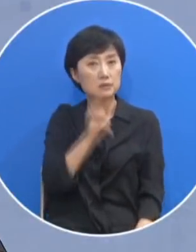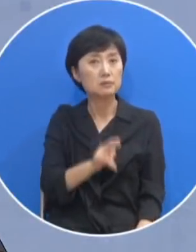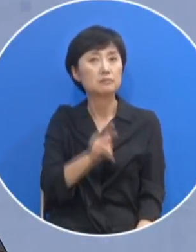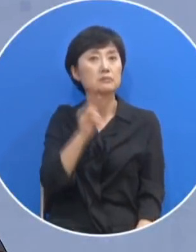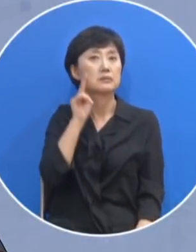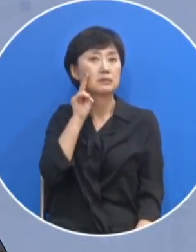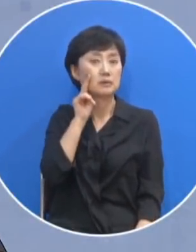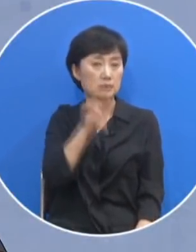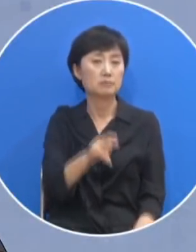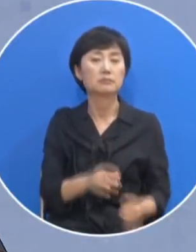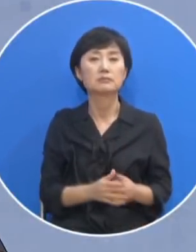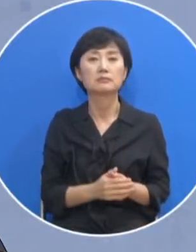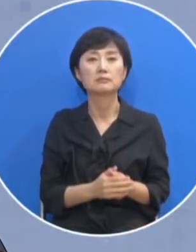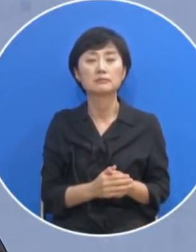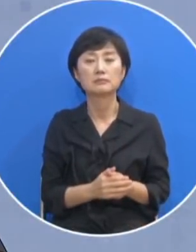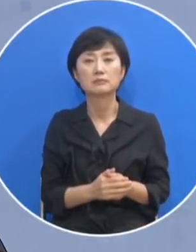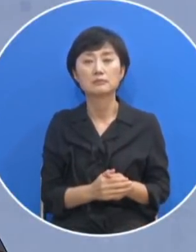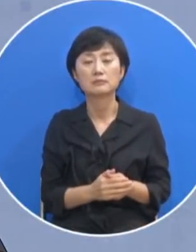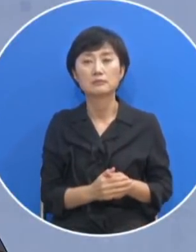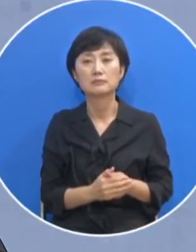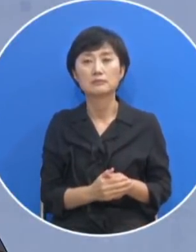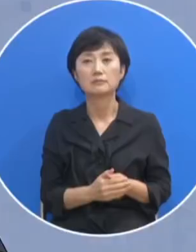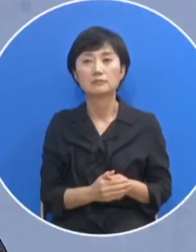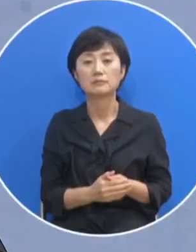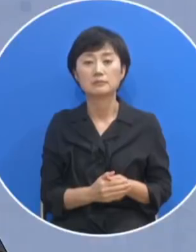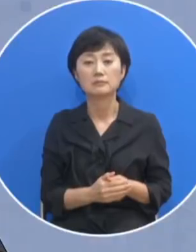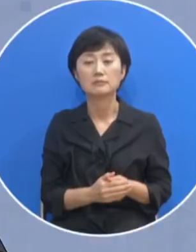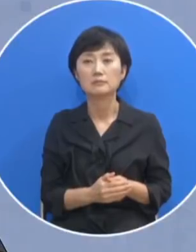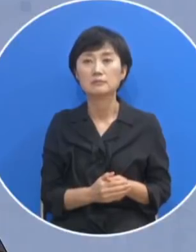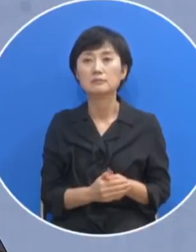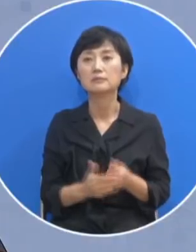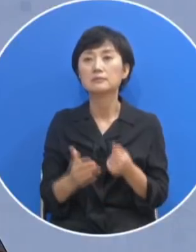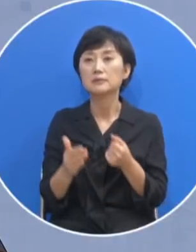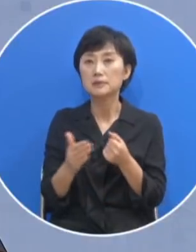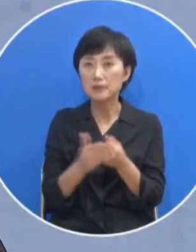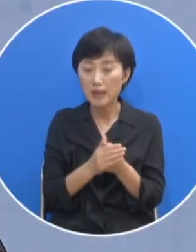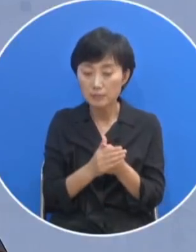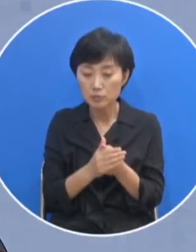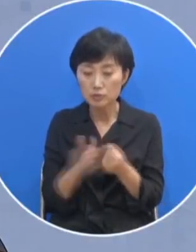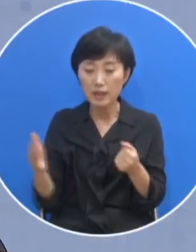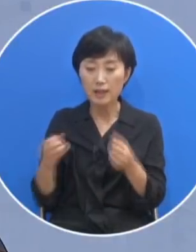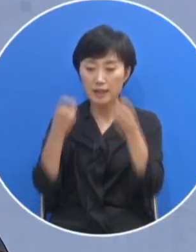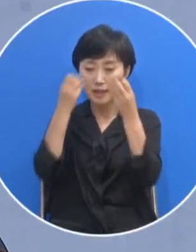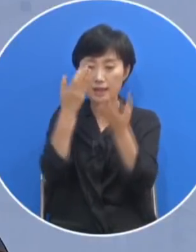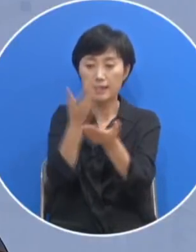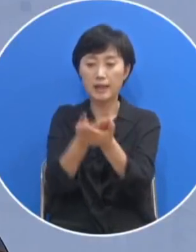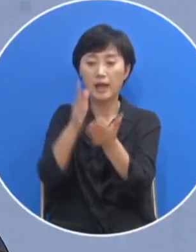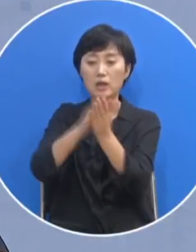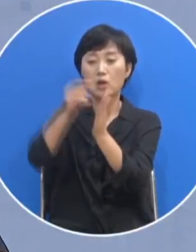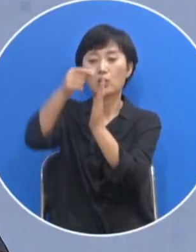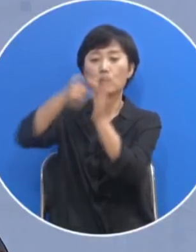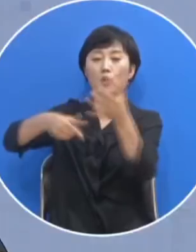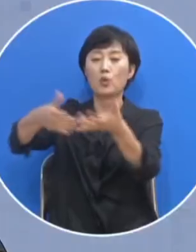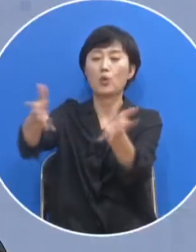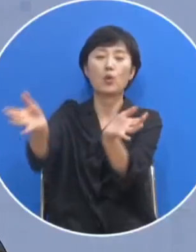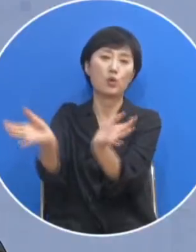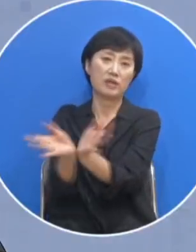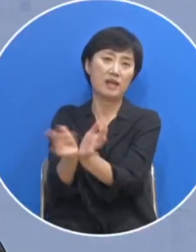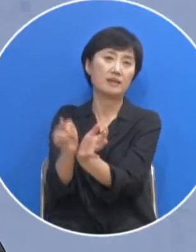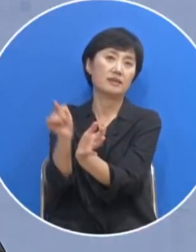own 차차 딩 초코와 됐어요 봤더니 그래서 개혁 측에 있는 그 어른들 있잖아요 이 사람들이 이젠